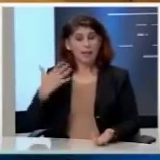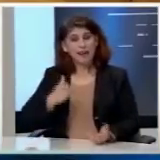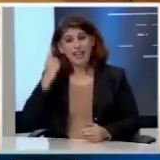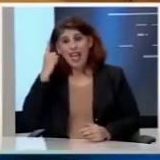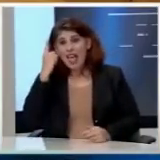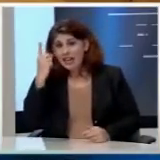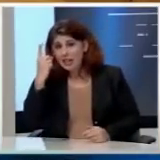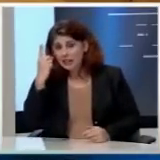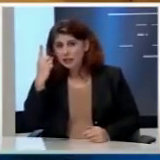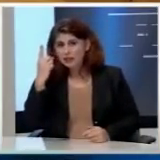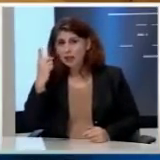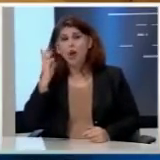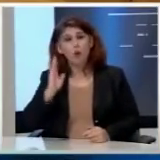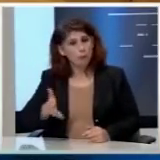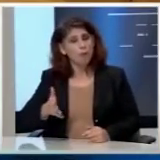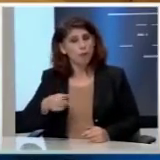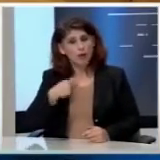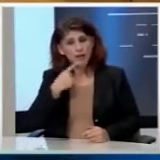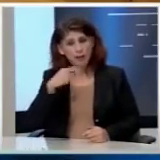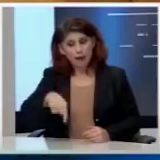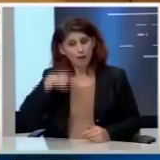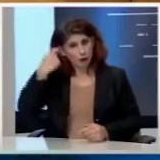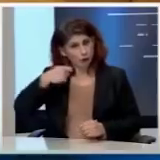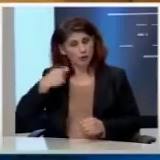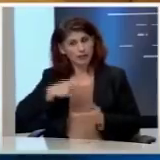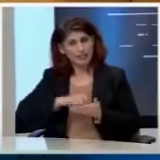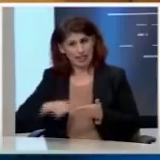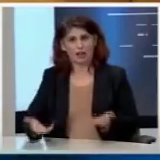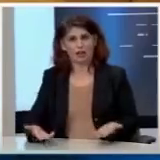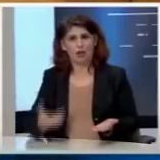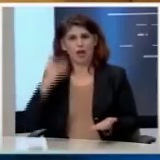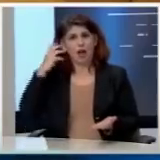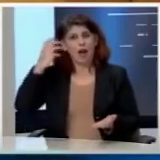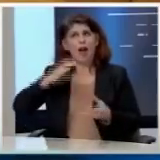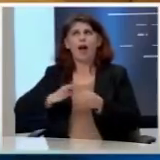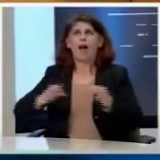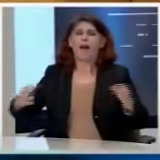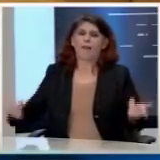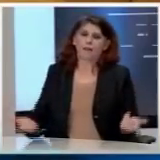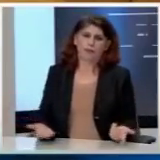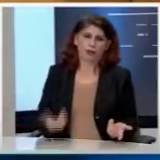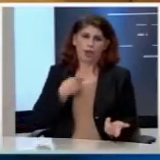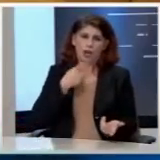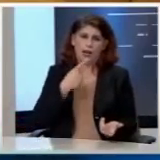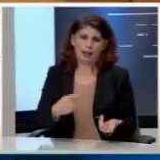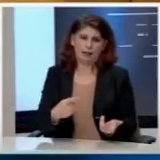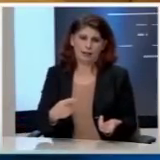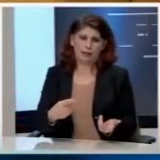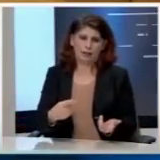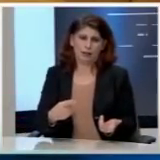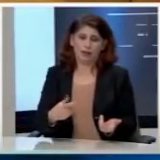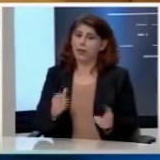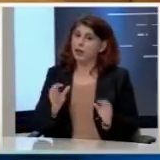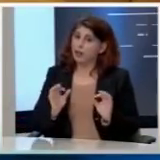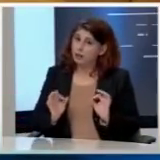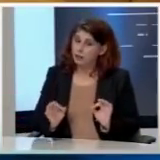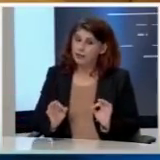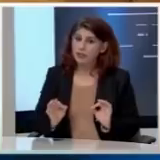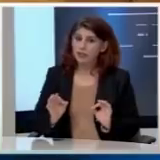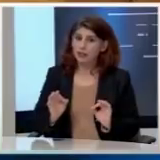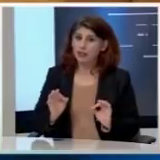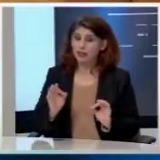ένας που μπορεί να υποστηρίξει σε αυτή τη χώρα αυτό το σενάριο? Γιατί αυτό το σενάριο λέτε ως γραμμή. Και μάλιστα πλήττεται και τον έναν